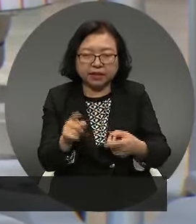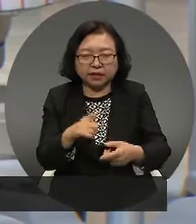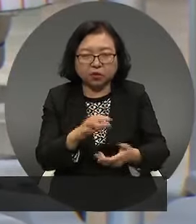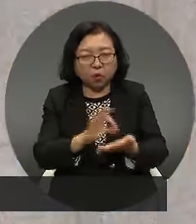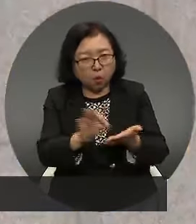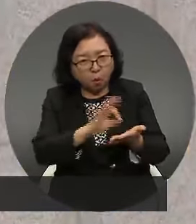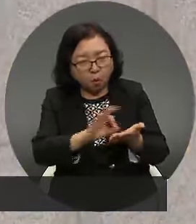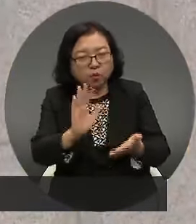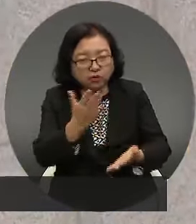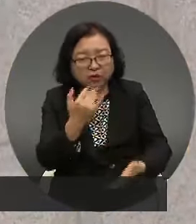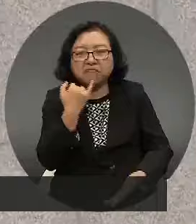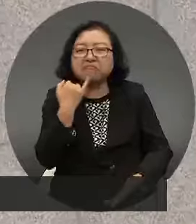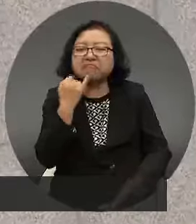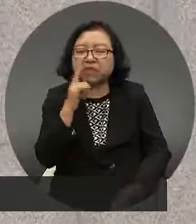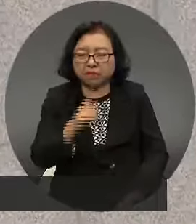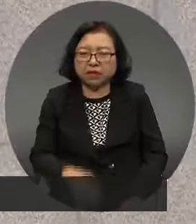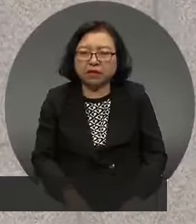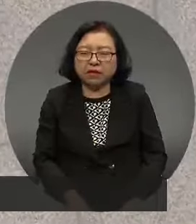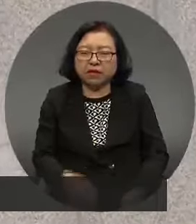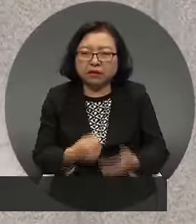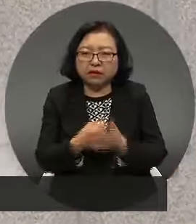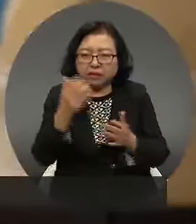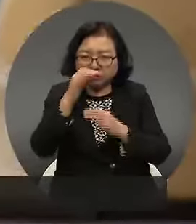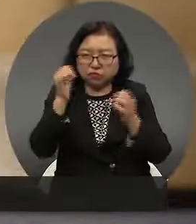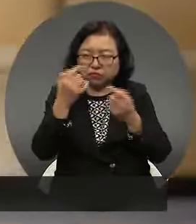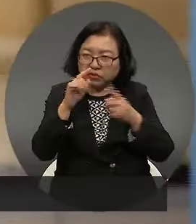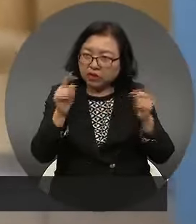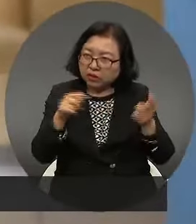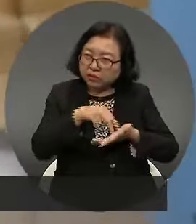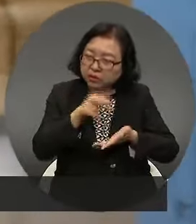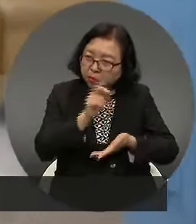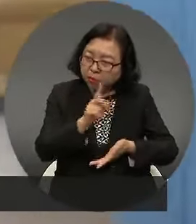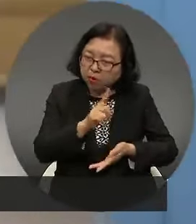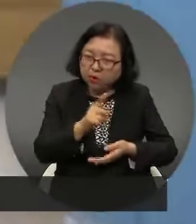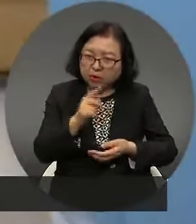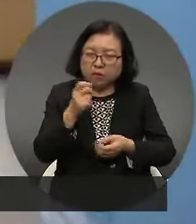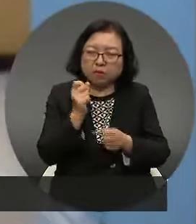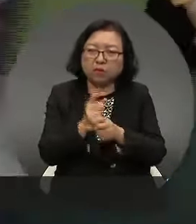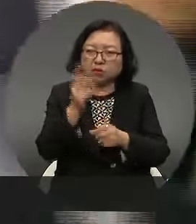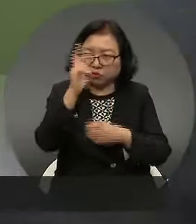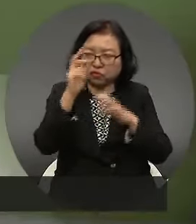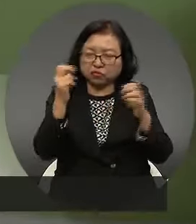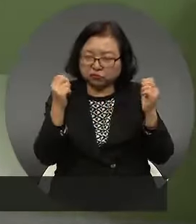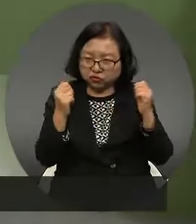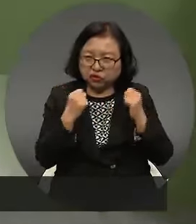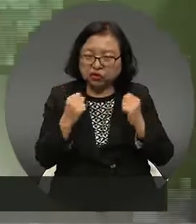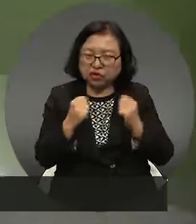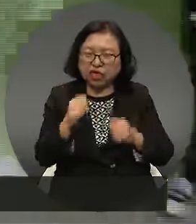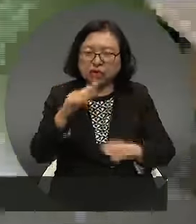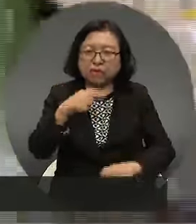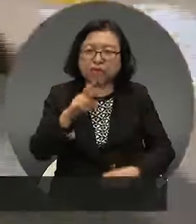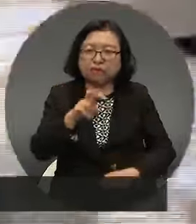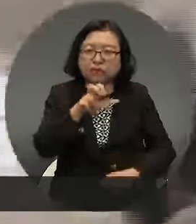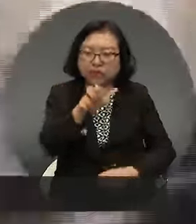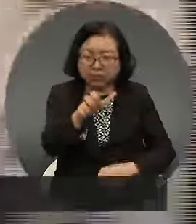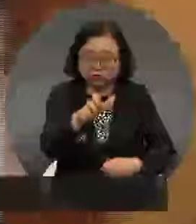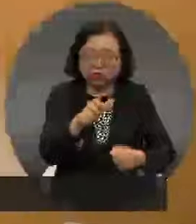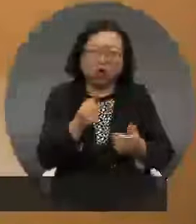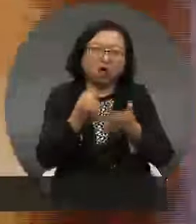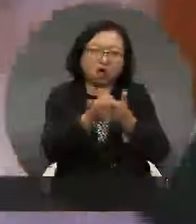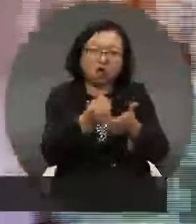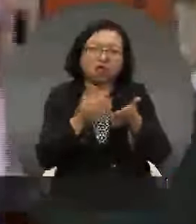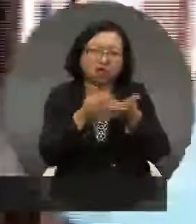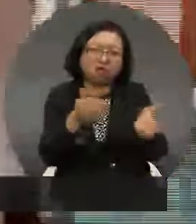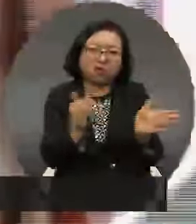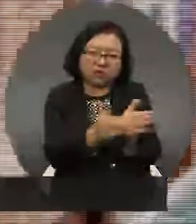내비쳤습니다. 이에 대해 충북대 측은 이미 정부에 125명 증원을 제출했으며 재논의할 계획이